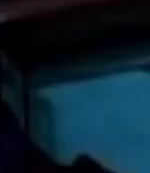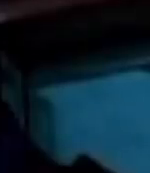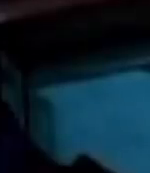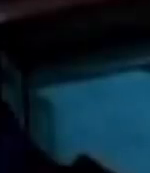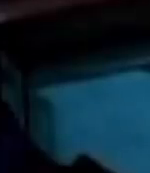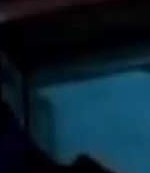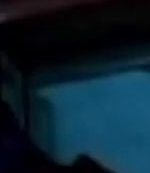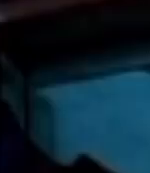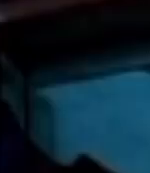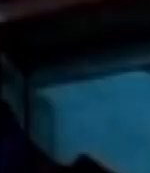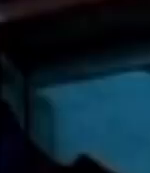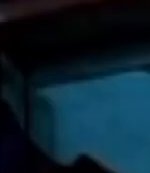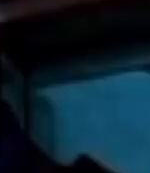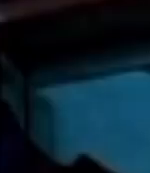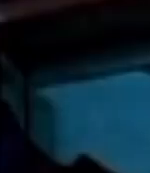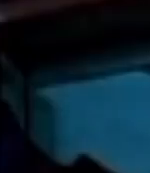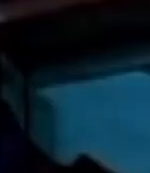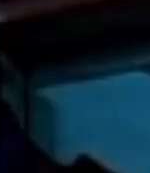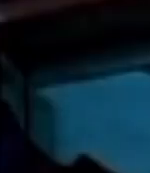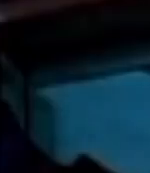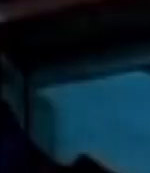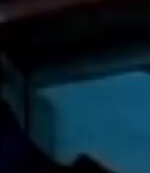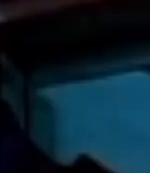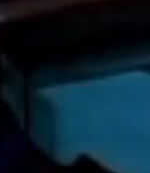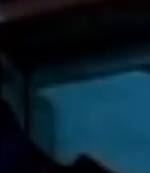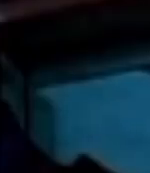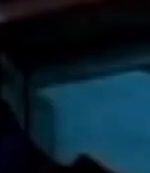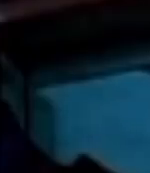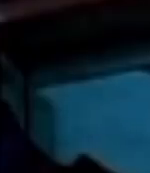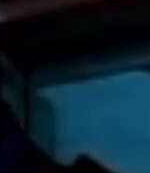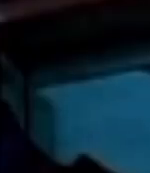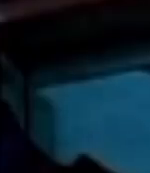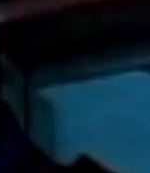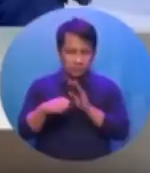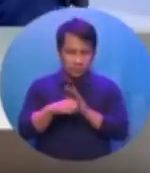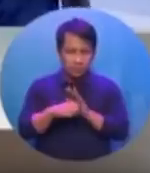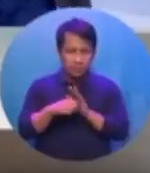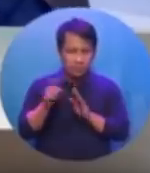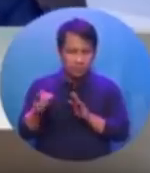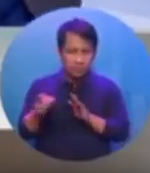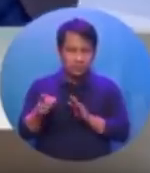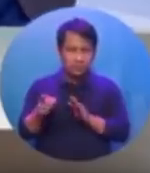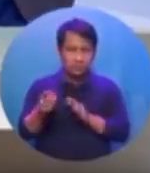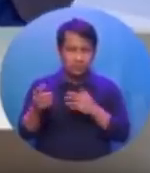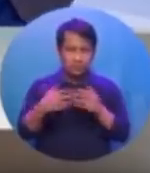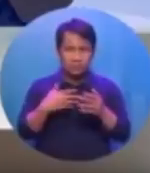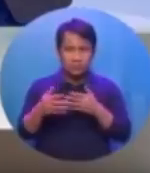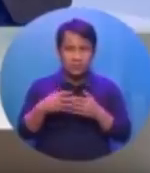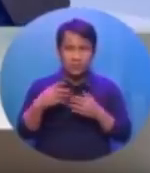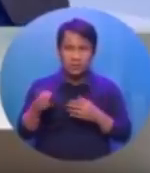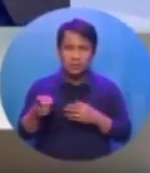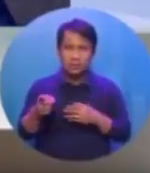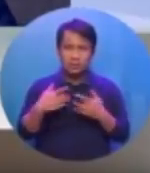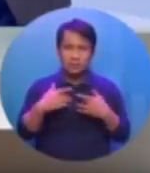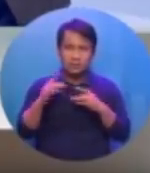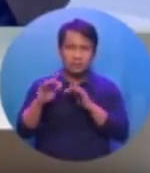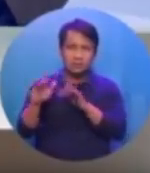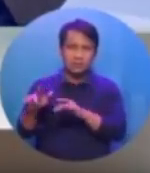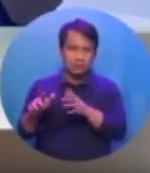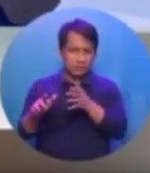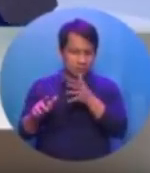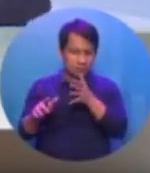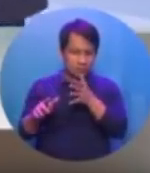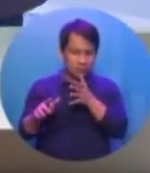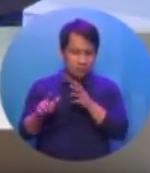ulit, Sir Rafi. Yes. So pwede natin gawing 2 counts yan. Okay, halimbawa na lang, for whatever reason, naawa itong si